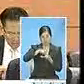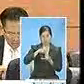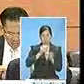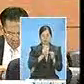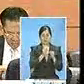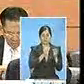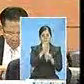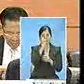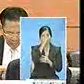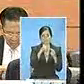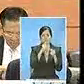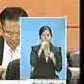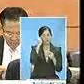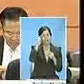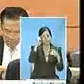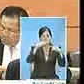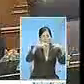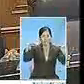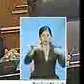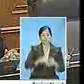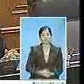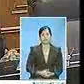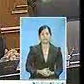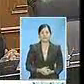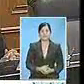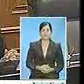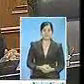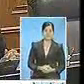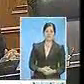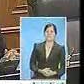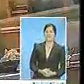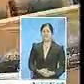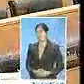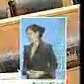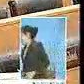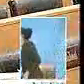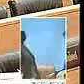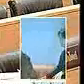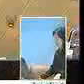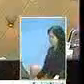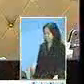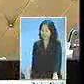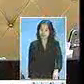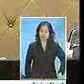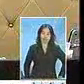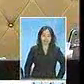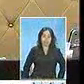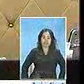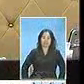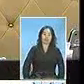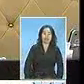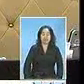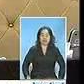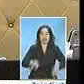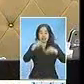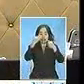ะว่าท่านพูดอะไรก็ไม่รู ้เอาสิท่านสุนัยท่านชี้แจงในประเด็นหลักการท่านอย่าไป